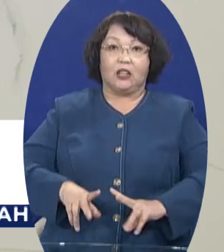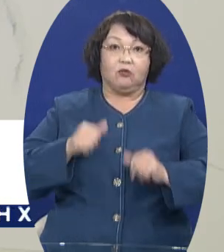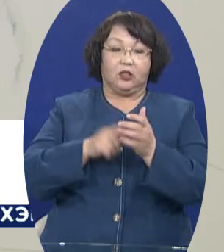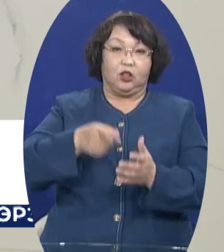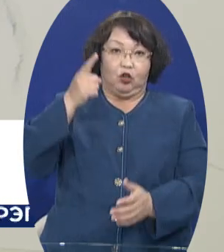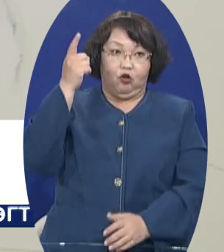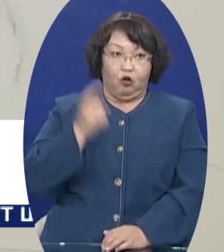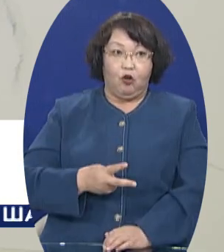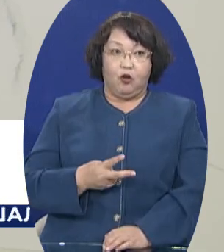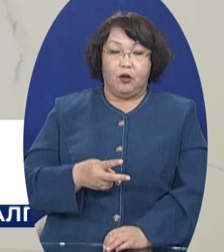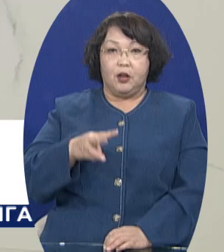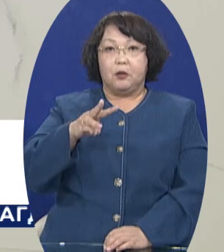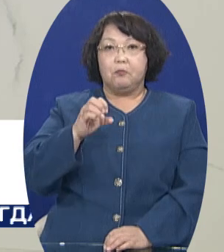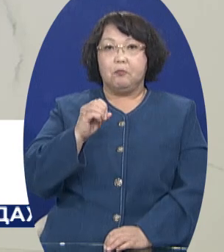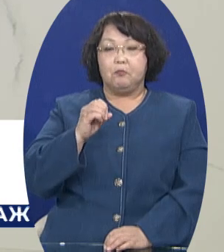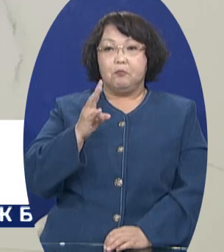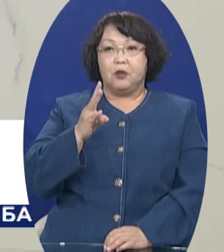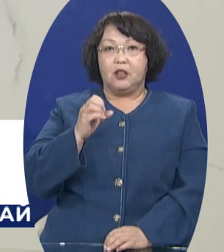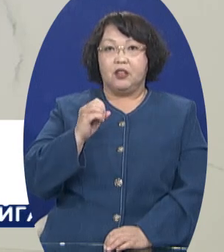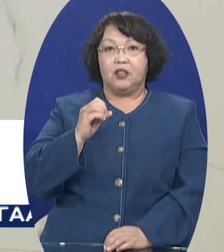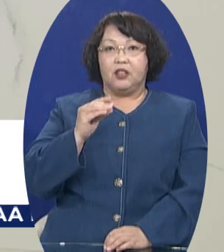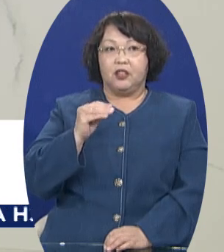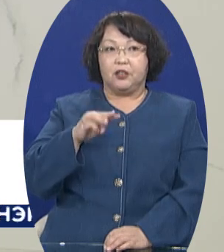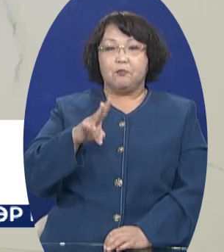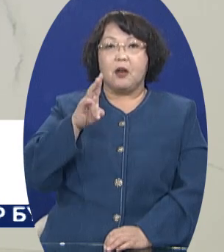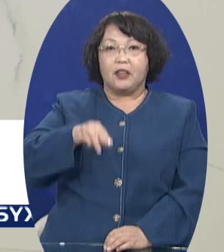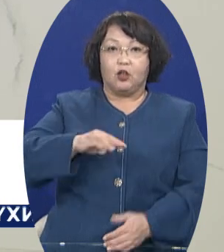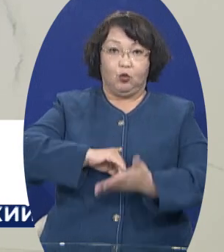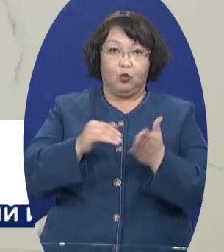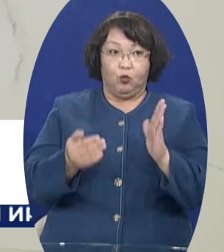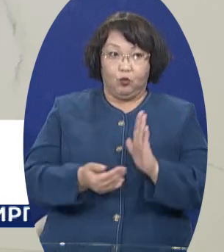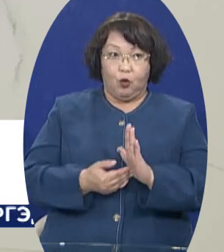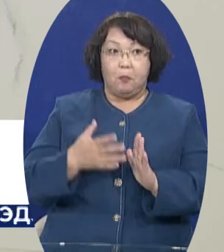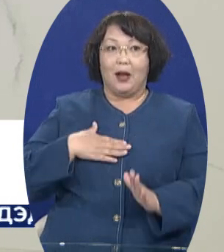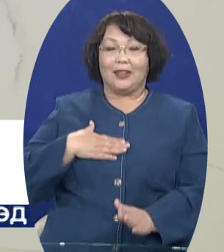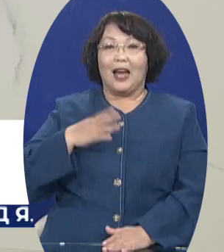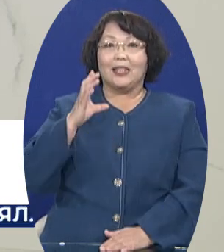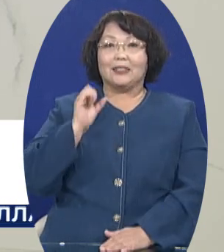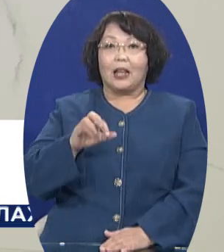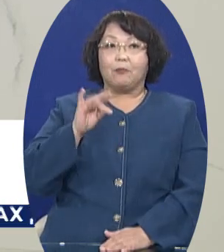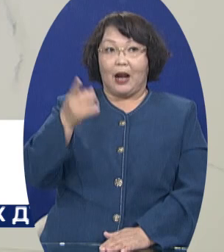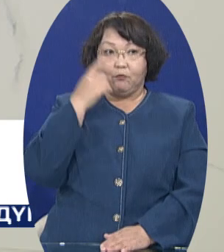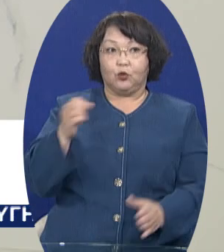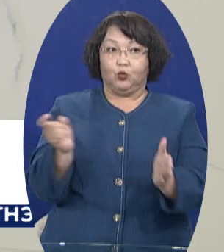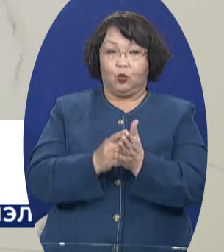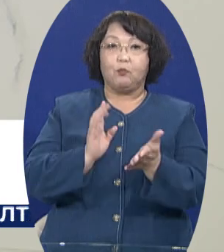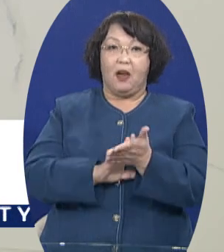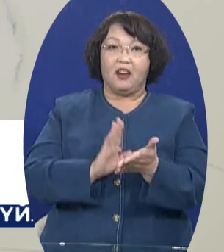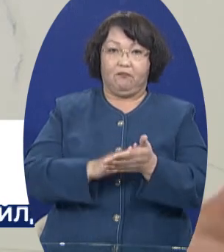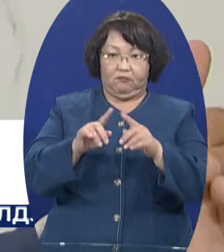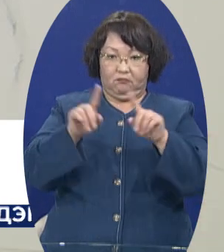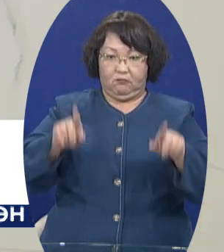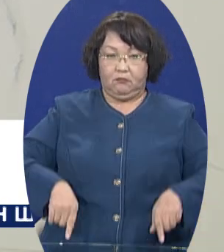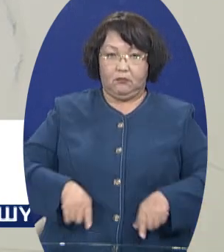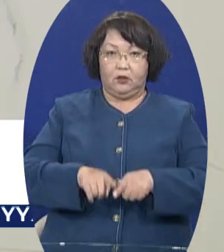Хоёрдугаарт нь менежментийн төлөвгээд би ярьлаа. Менежментийн төлөвгөө бол манай салбарын хамгийн гол бичгээр байх хэрэгтэй. Менежментийн төлөвгөнд тусагдсан 10